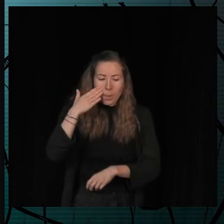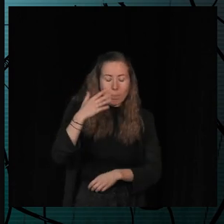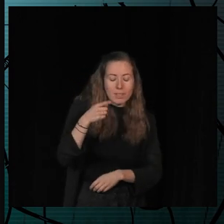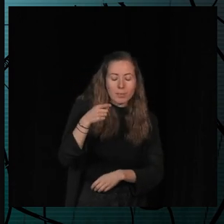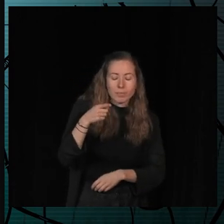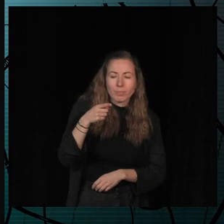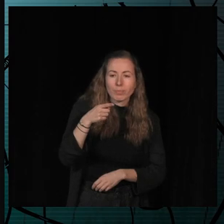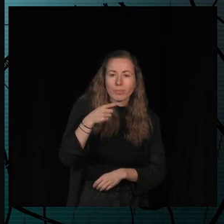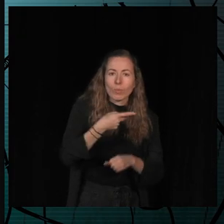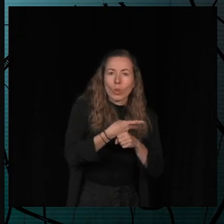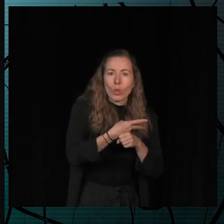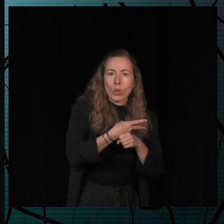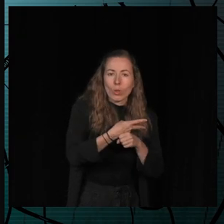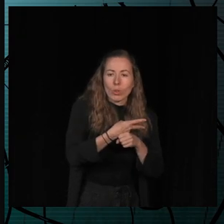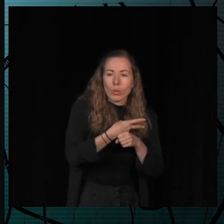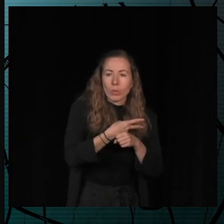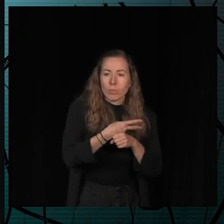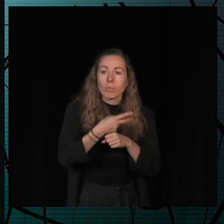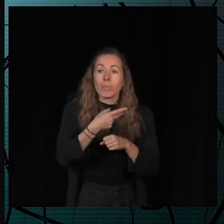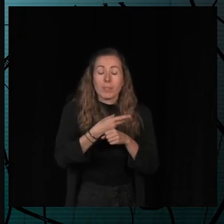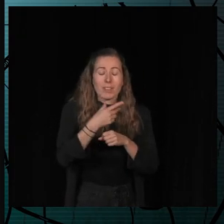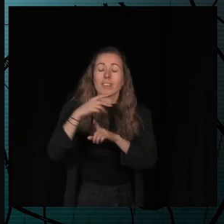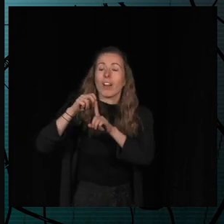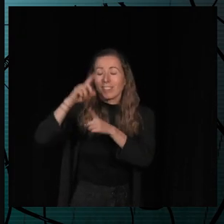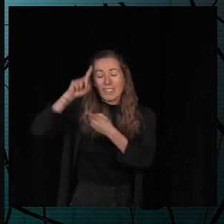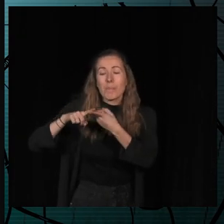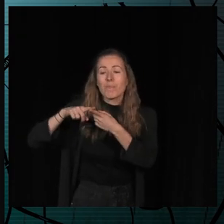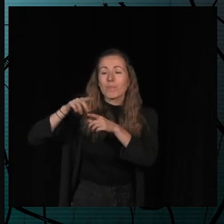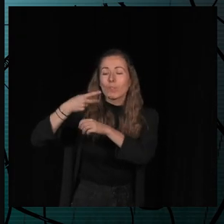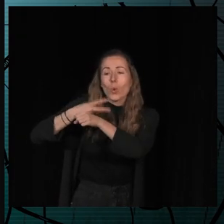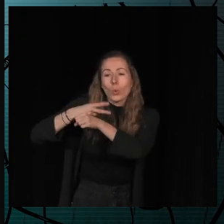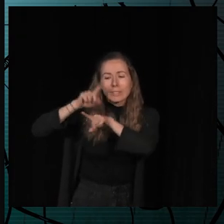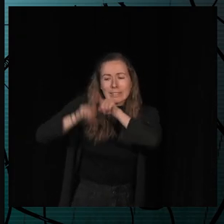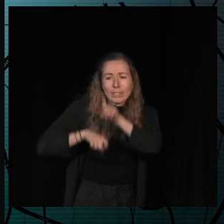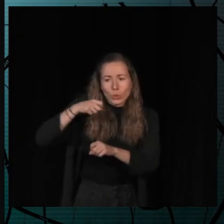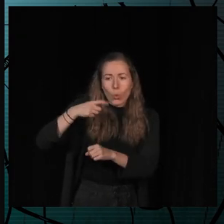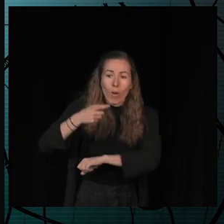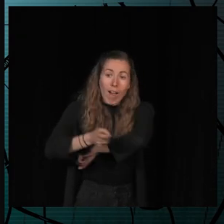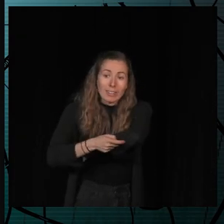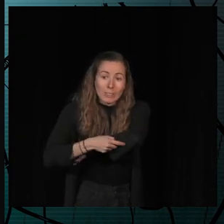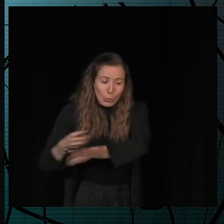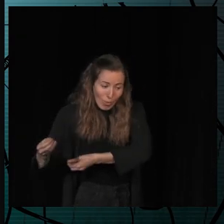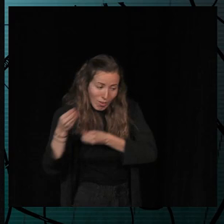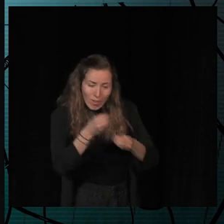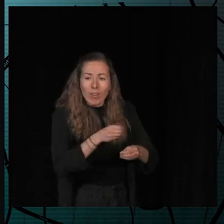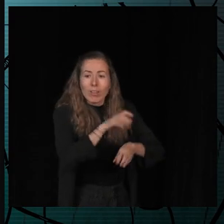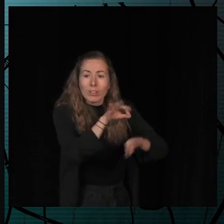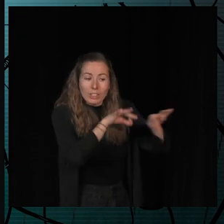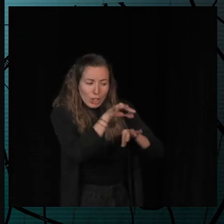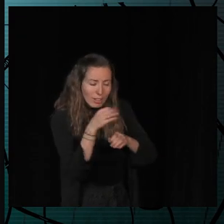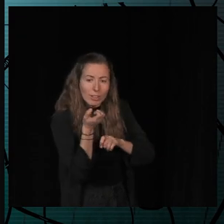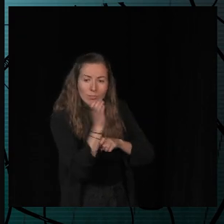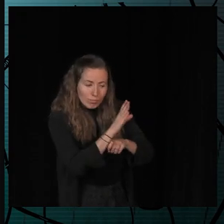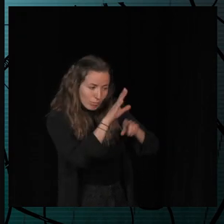des jeux vidéos aux joueurs d'échec ils sont addictes alors que avec leur outil à eux ils sont passionné et et si